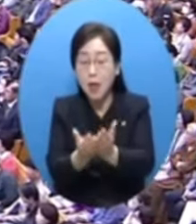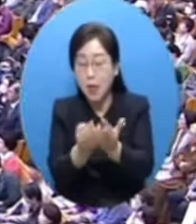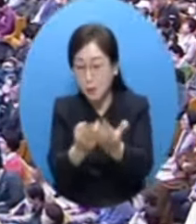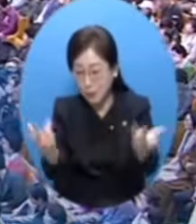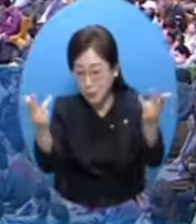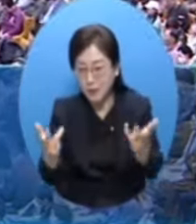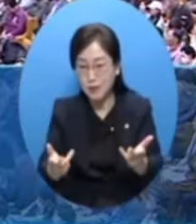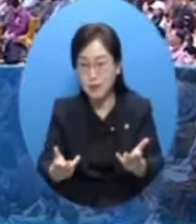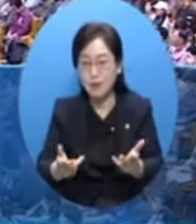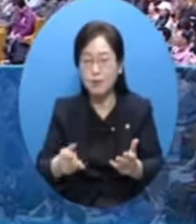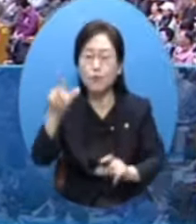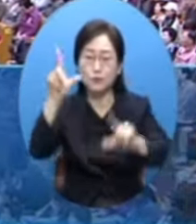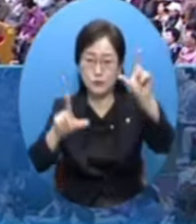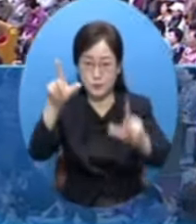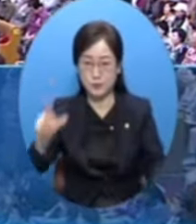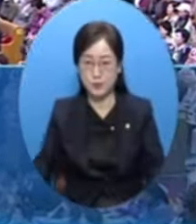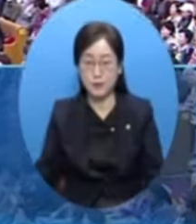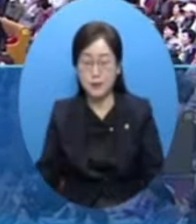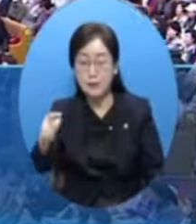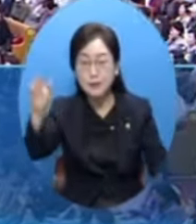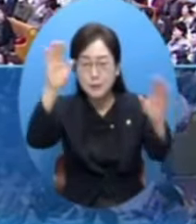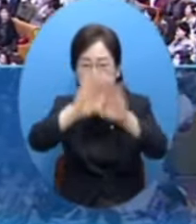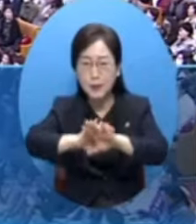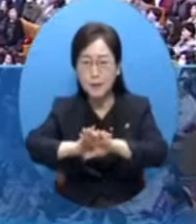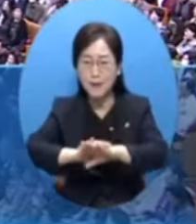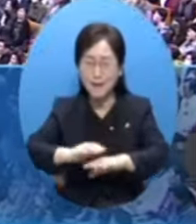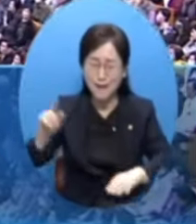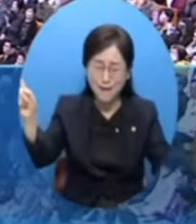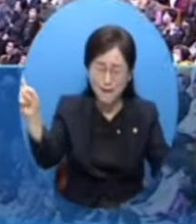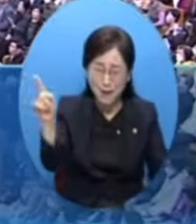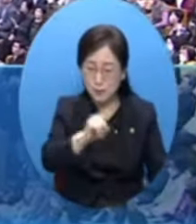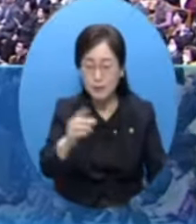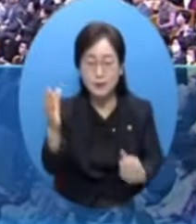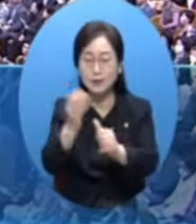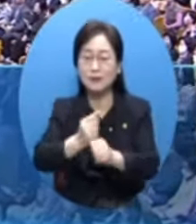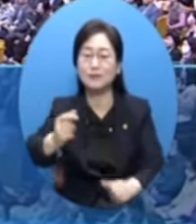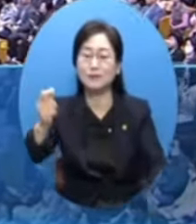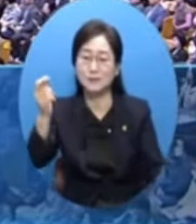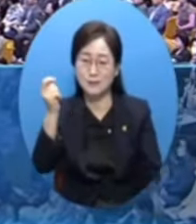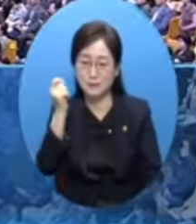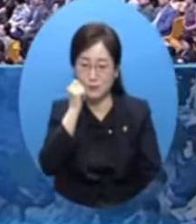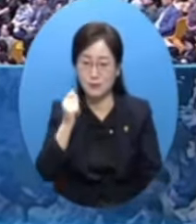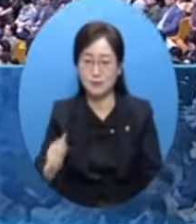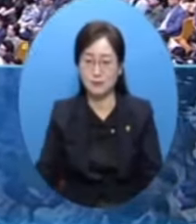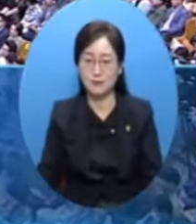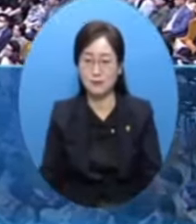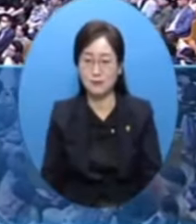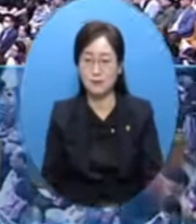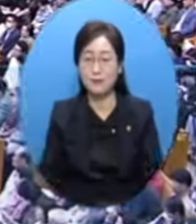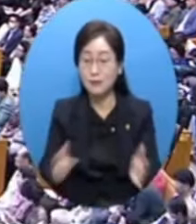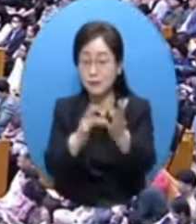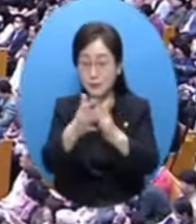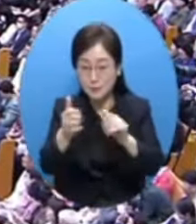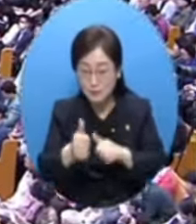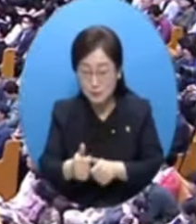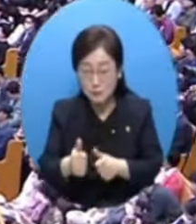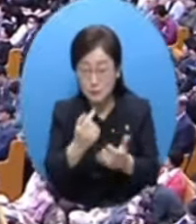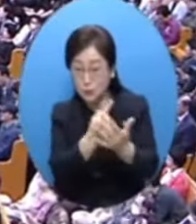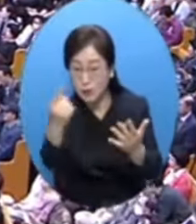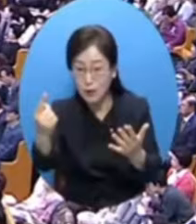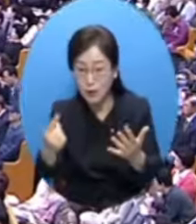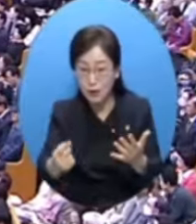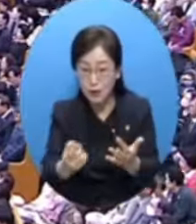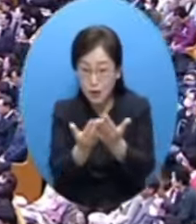21장 3절에 설명합니다. 그날 밤에 아무것도 잡지 못하였더니 예수님을 떠난 인생은 빈배